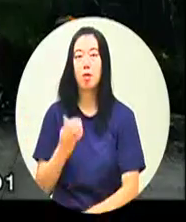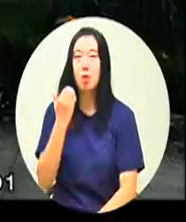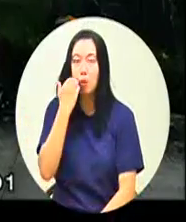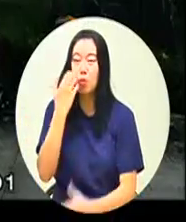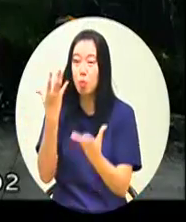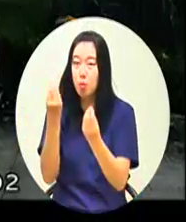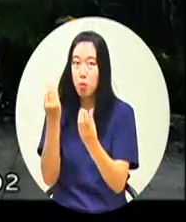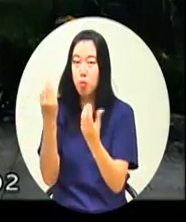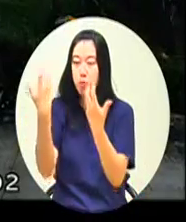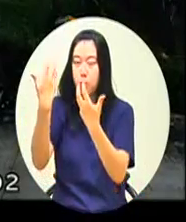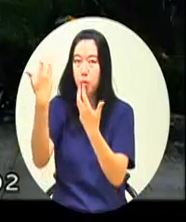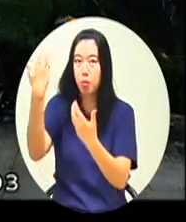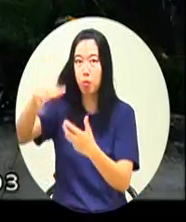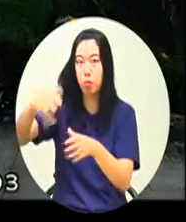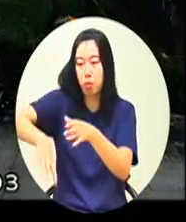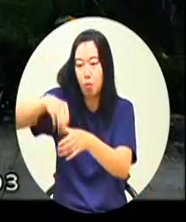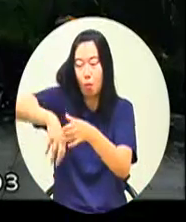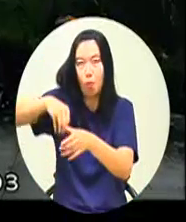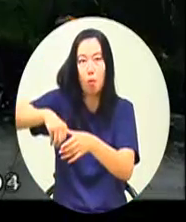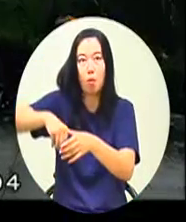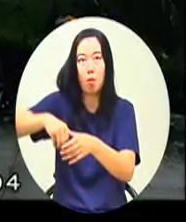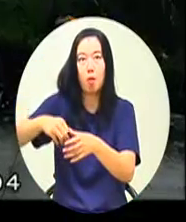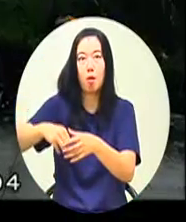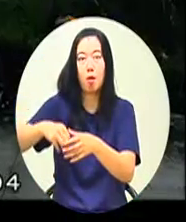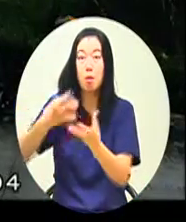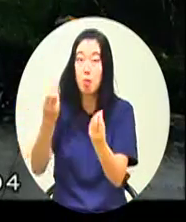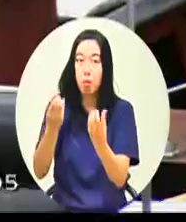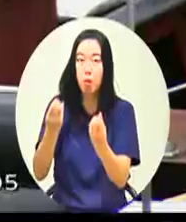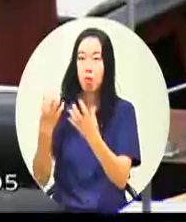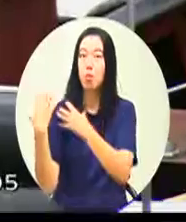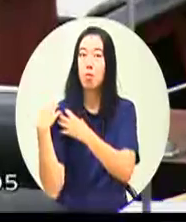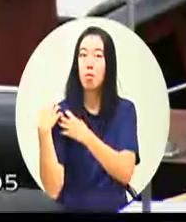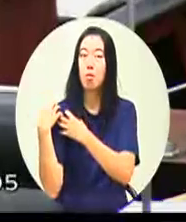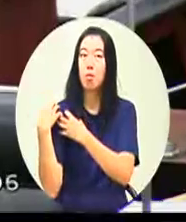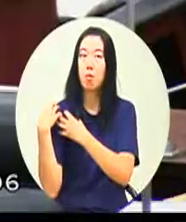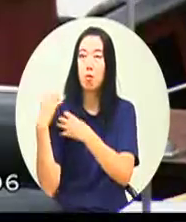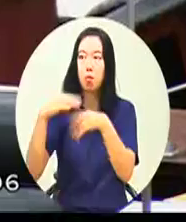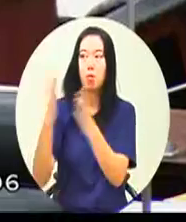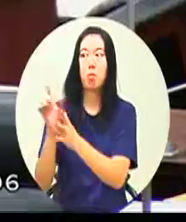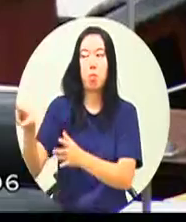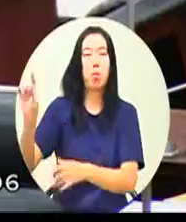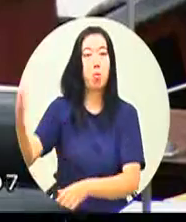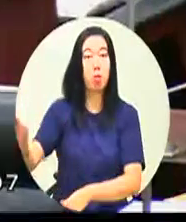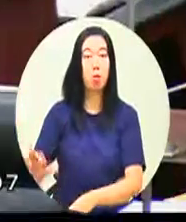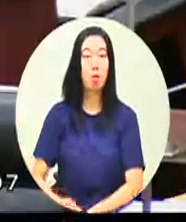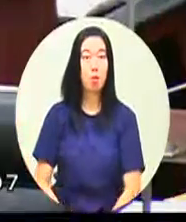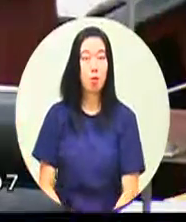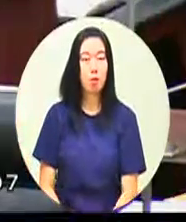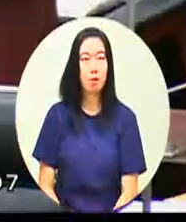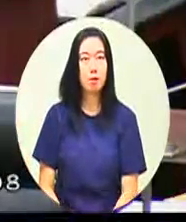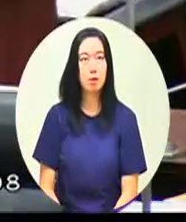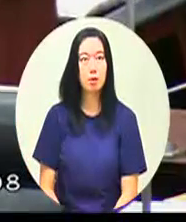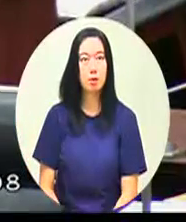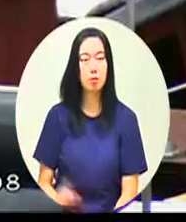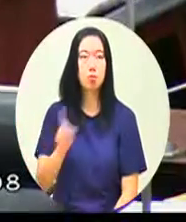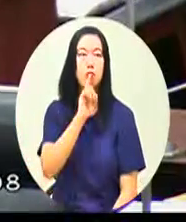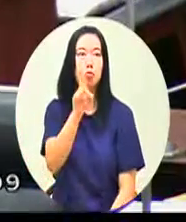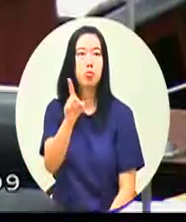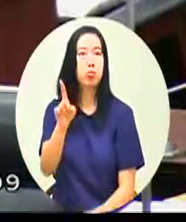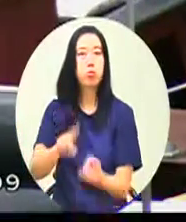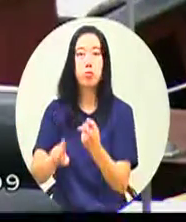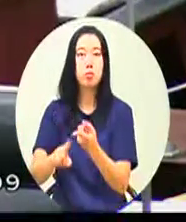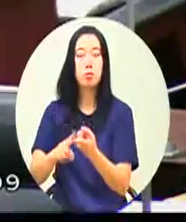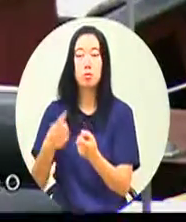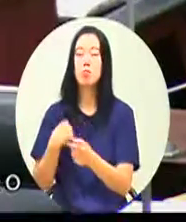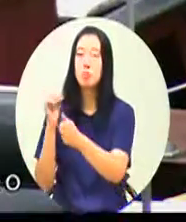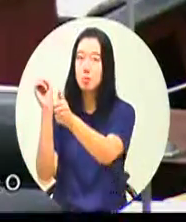抽，完全责任就在他了啦。哦，啊，因讲个拢毋是理由啦。我刚嘛甲